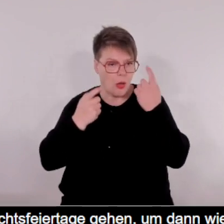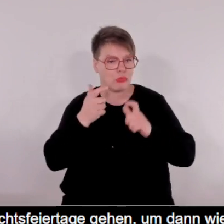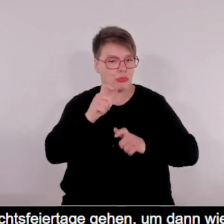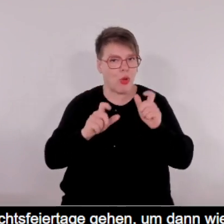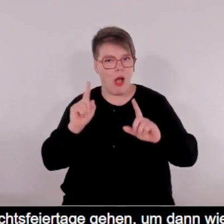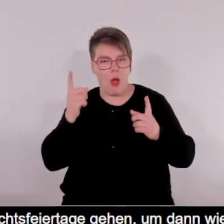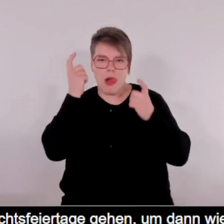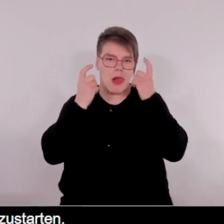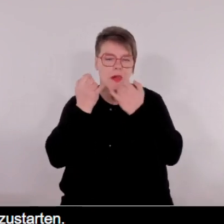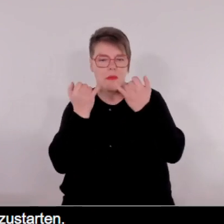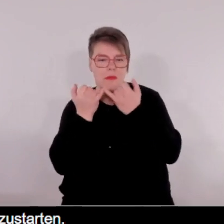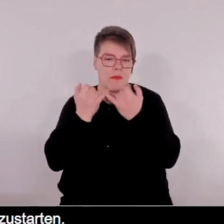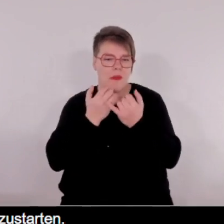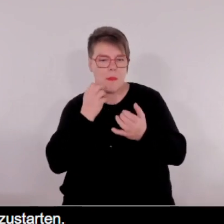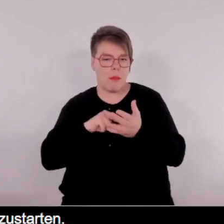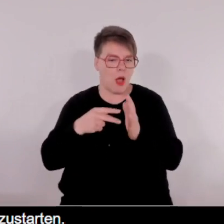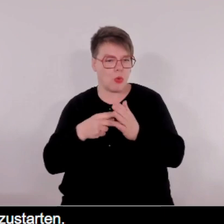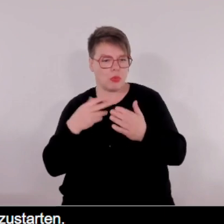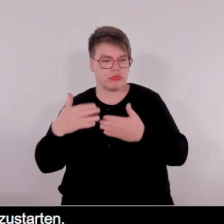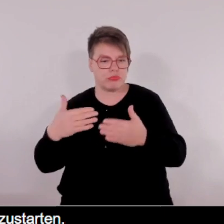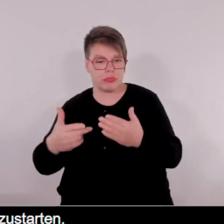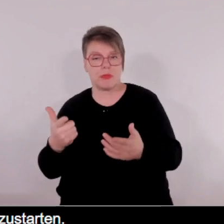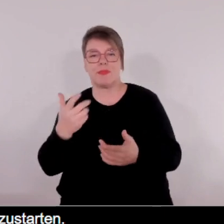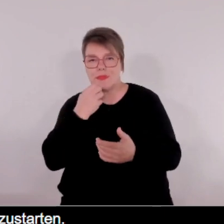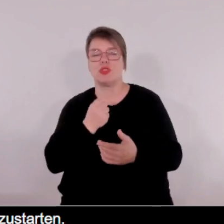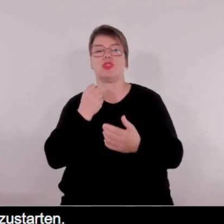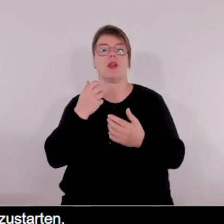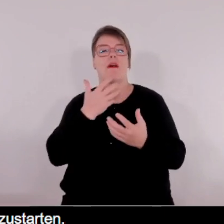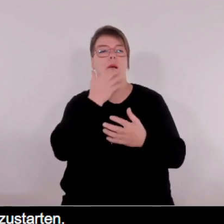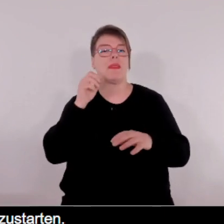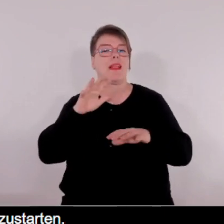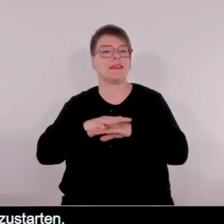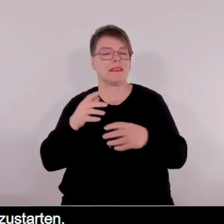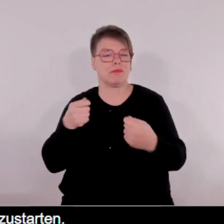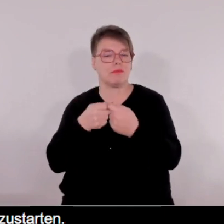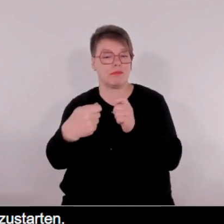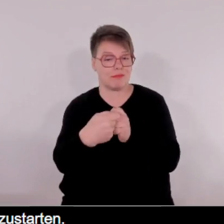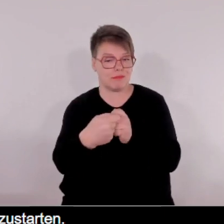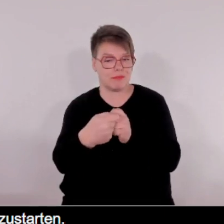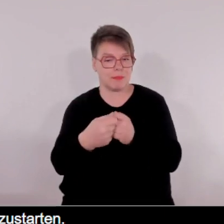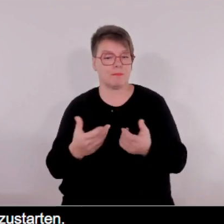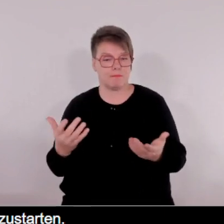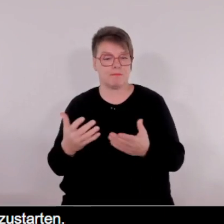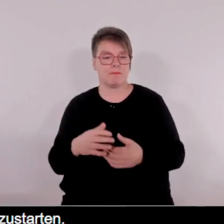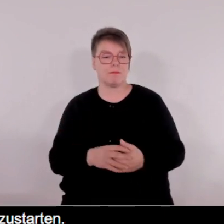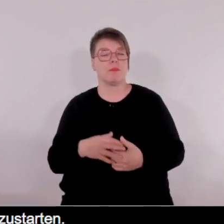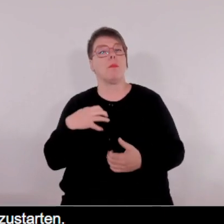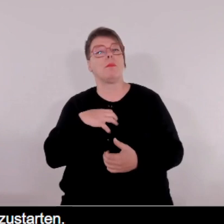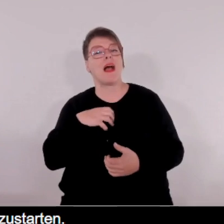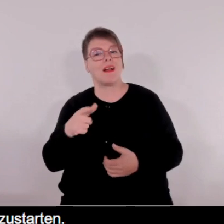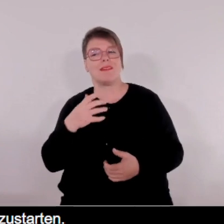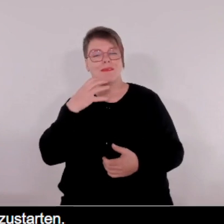worden, dass zum 1. Januar 2024 eben das Gesetz der Wärmeplanung in Kraft tritt. Das da lautet,